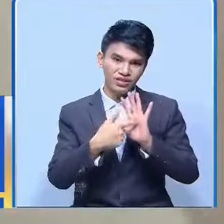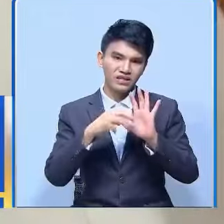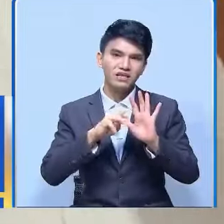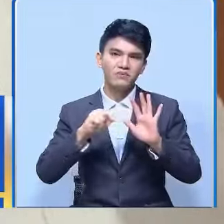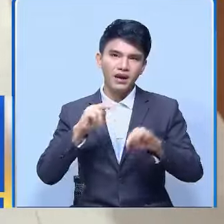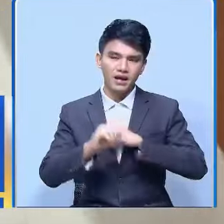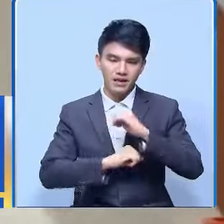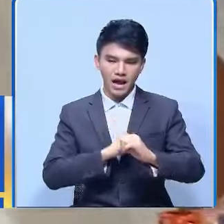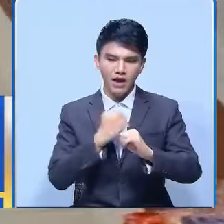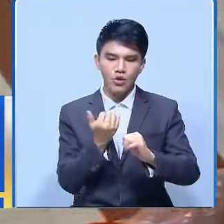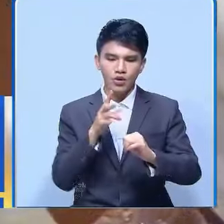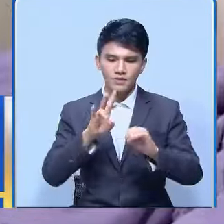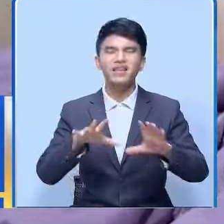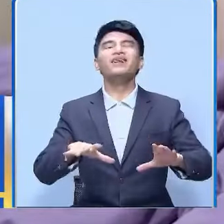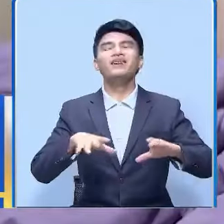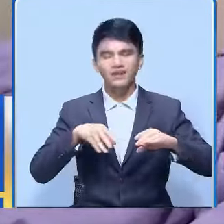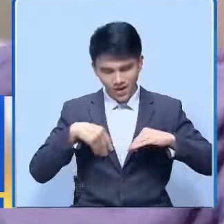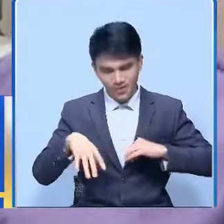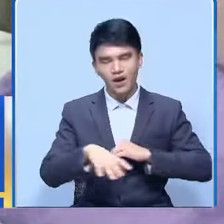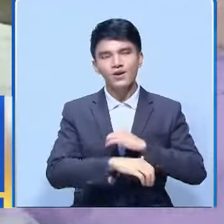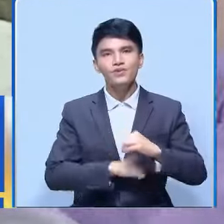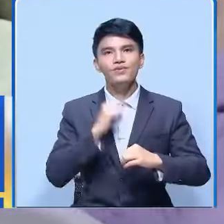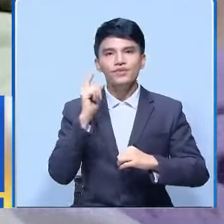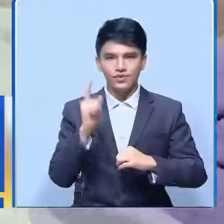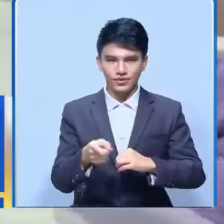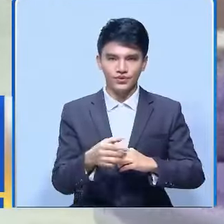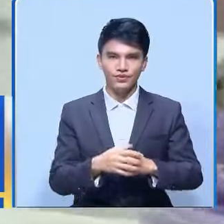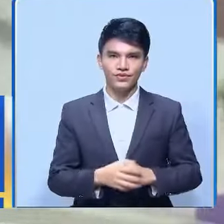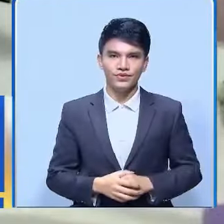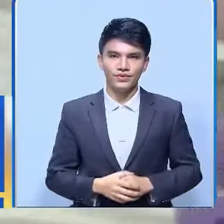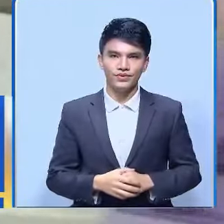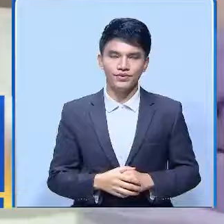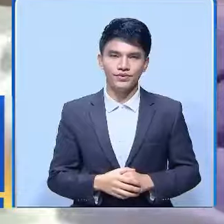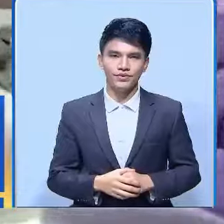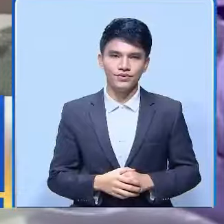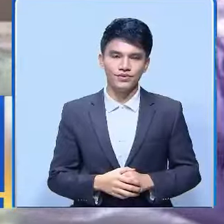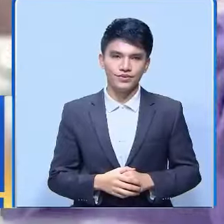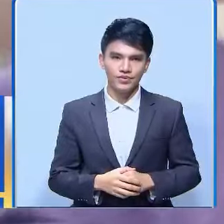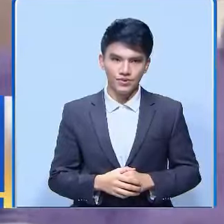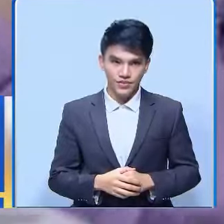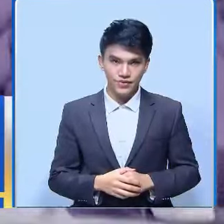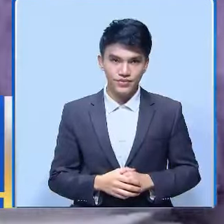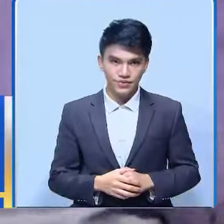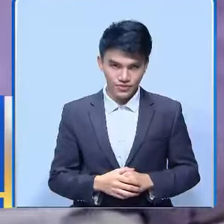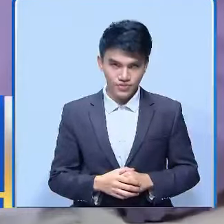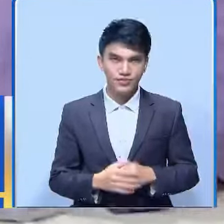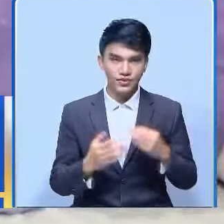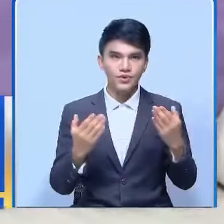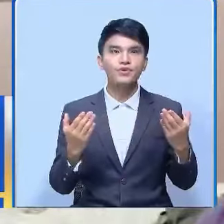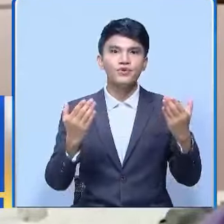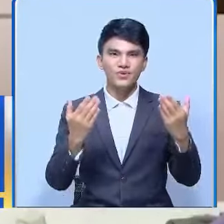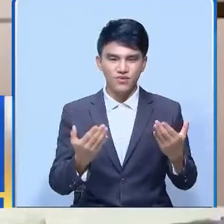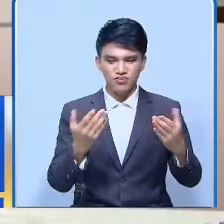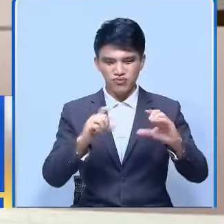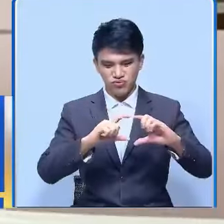อมรับว่าเป็นบุคคลที่ก่อเหตุลักทรัพย์รถจักรยานยนต์ของชาวบ้านไปจริงครับพอได้รถมาก็ถอดเฟรมหรือว่ากรอบรถเนี่ย